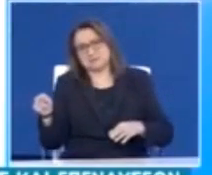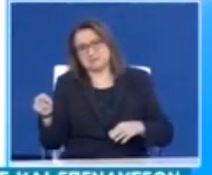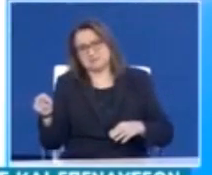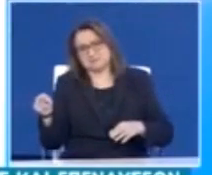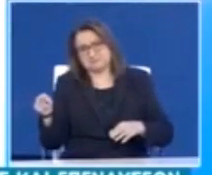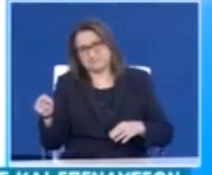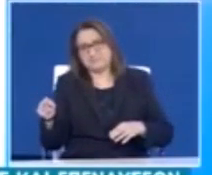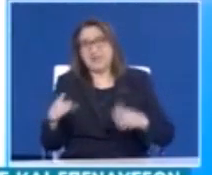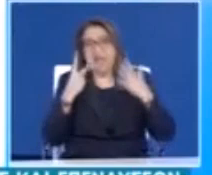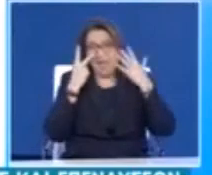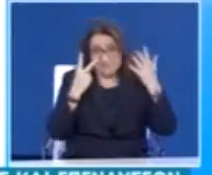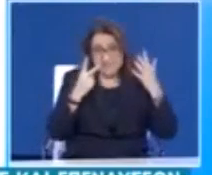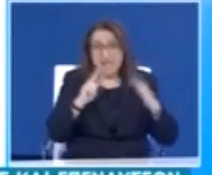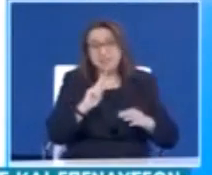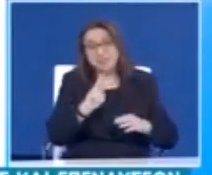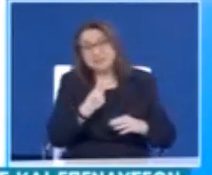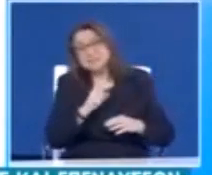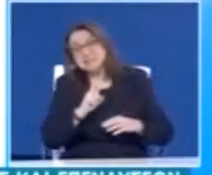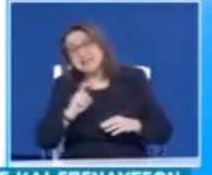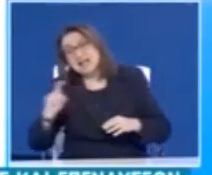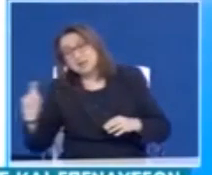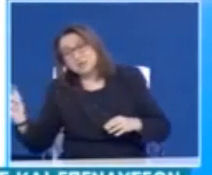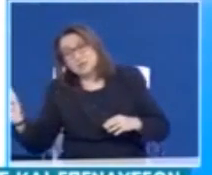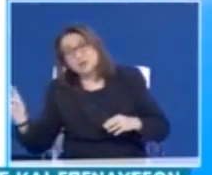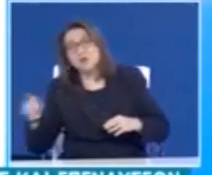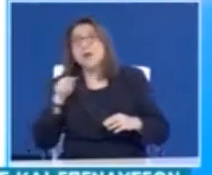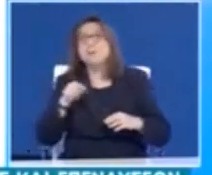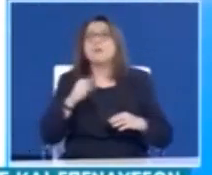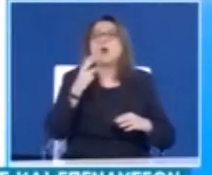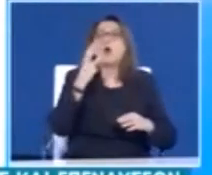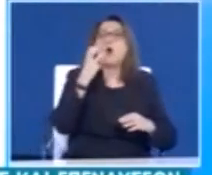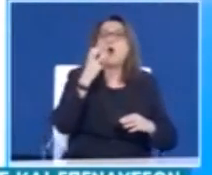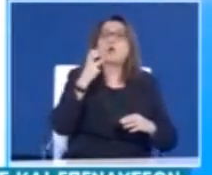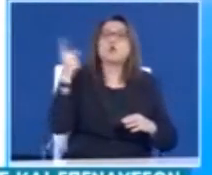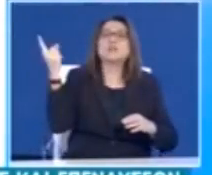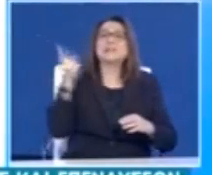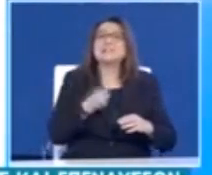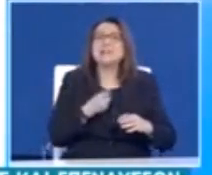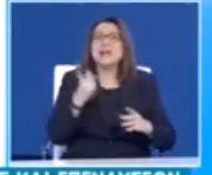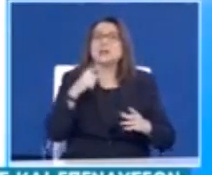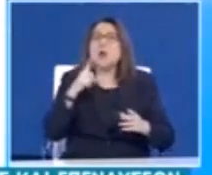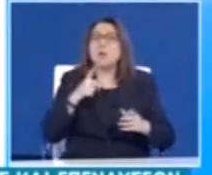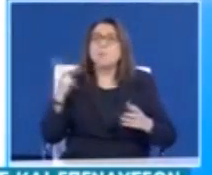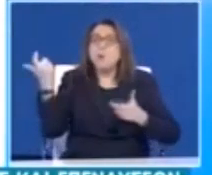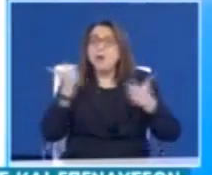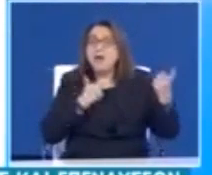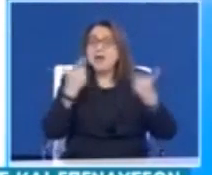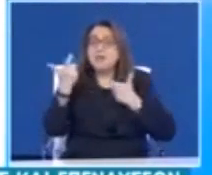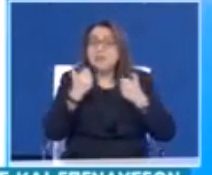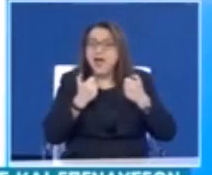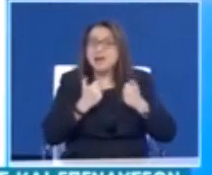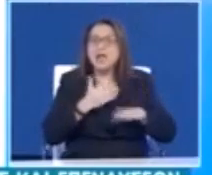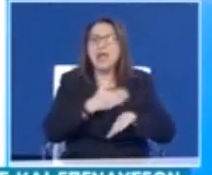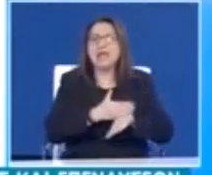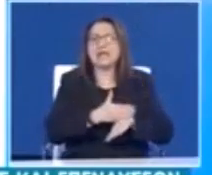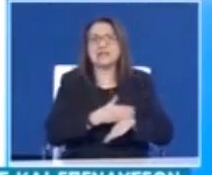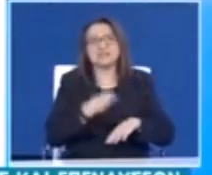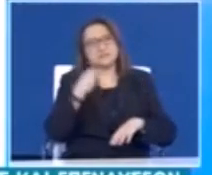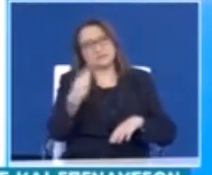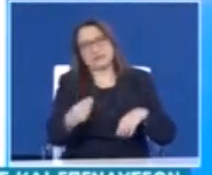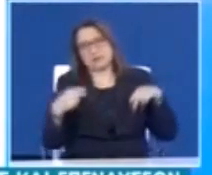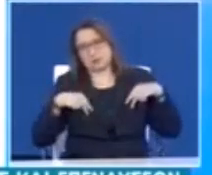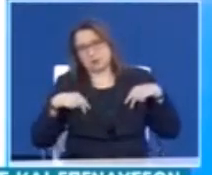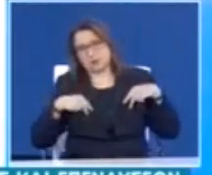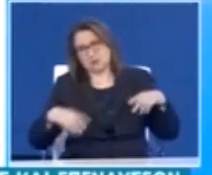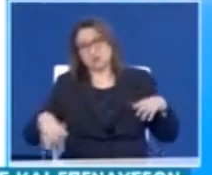με εγγυημένο το 80% του χαρτοφυλακίου δανείων μικρομεσαίων αλλά και μεγάλων επιχειρήσεων. Θέλω εδώ να σταθώ και να σας πω